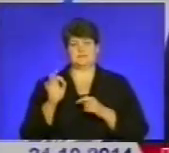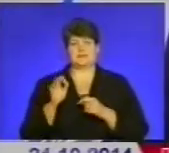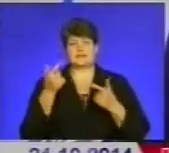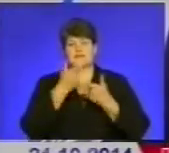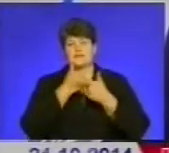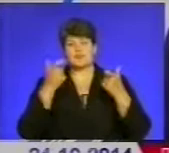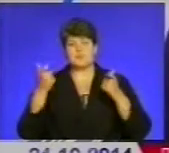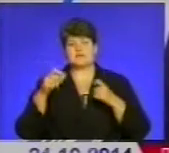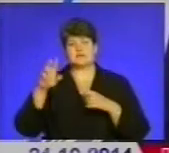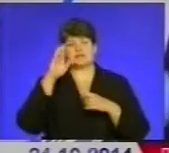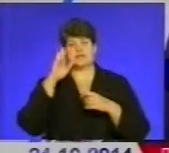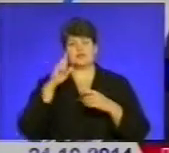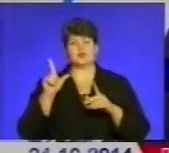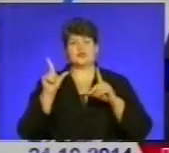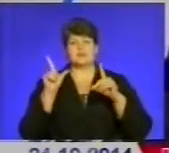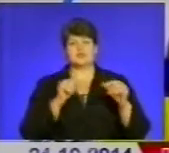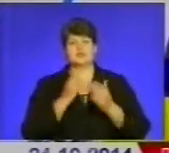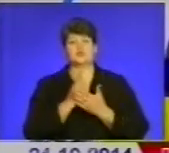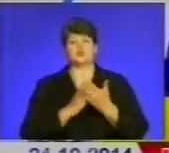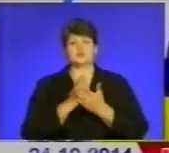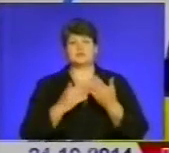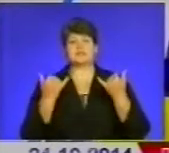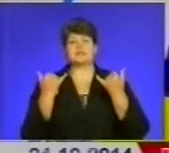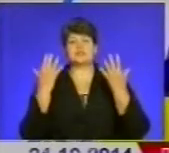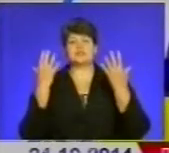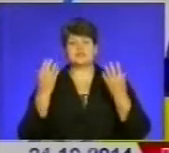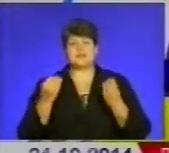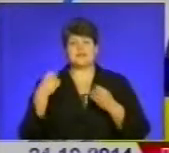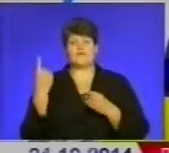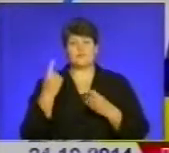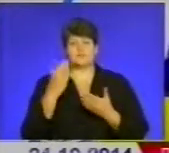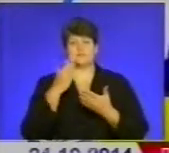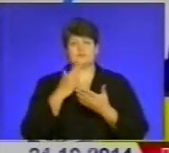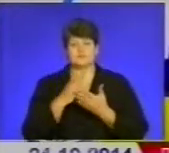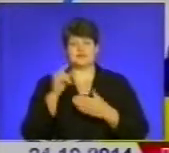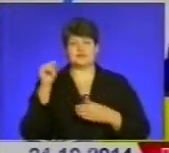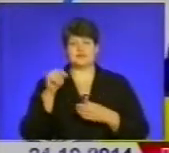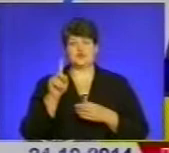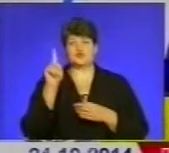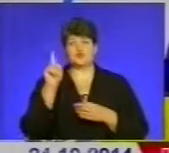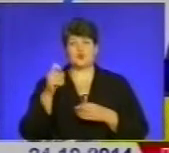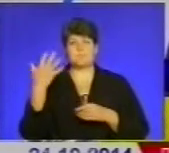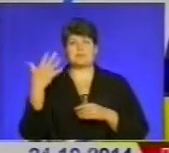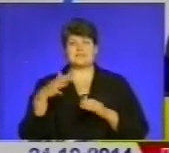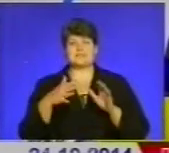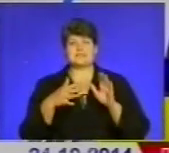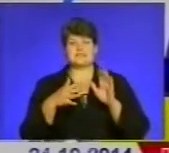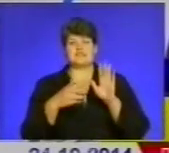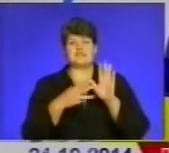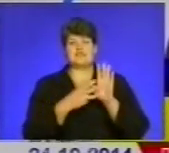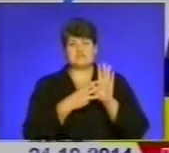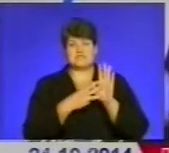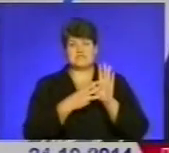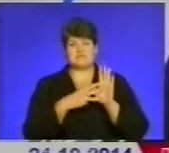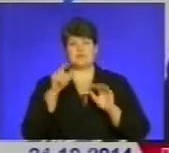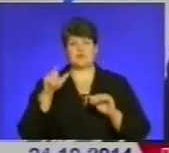інформацією Державної міграційної служби, на сьогоднішній день в області перебуває 1158 громадян